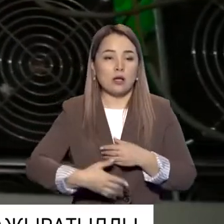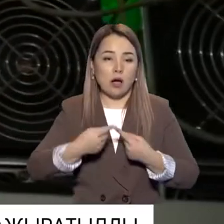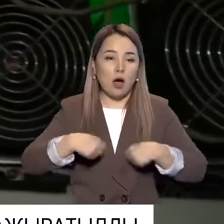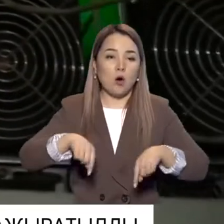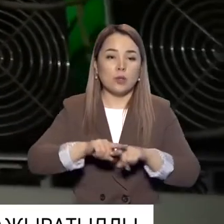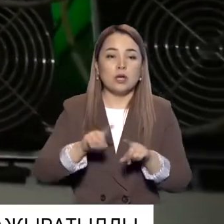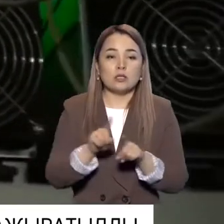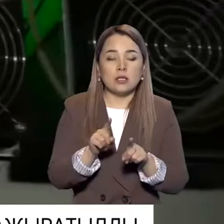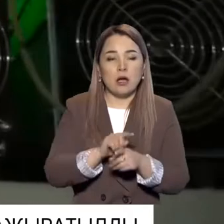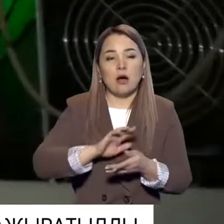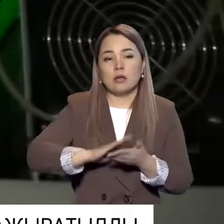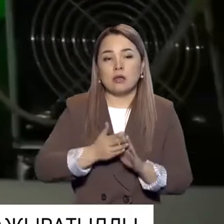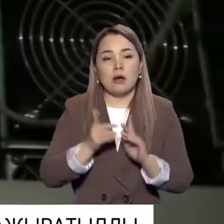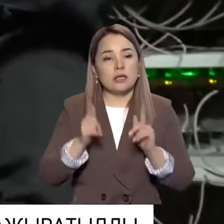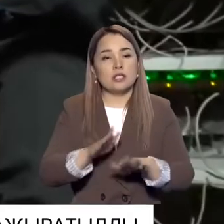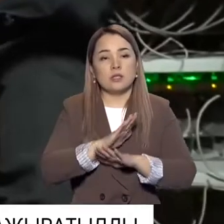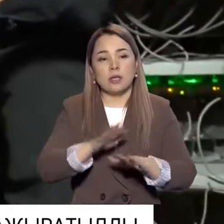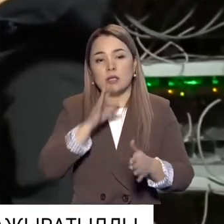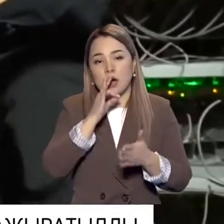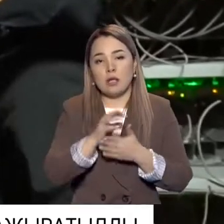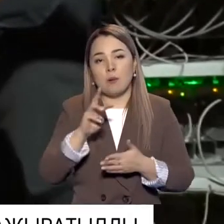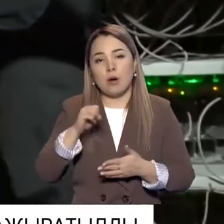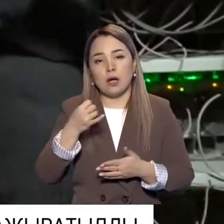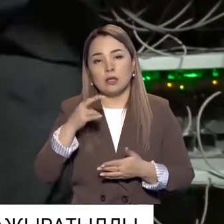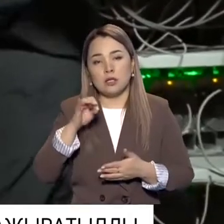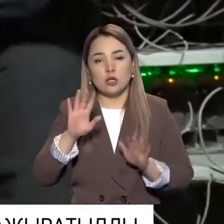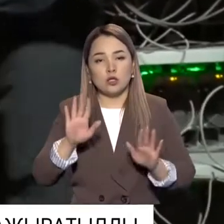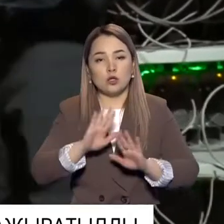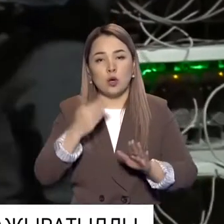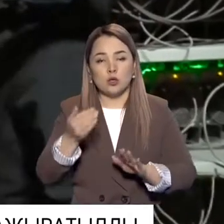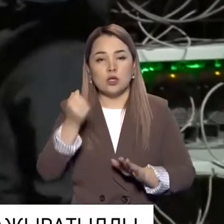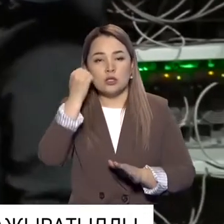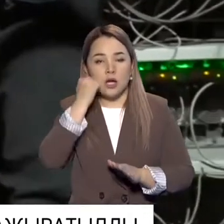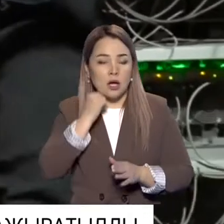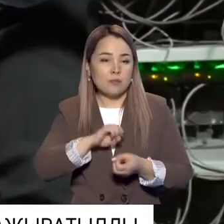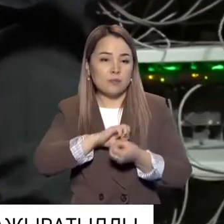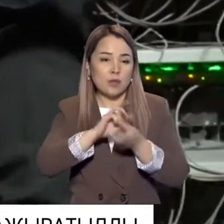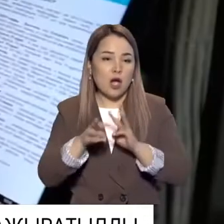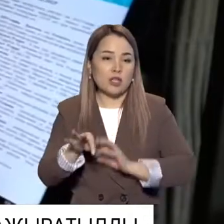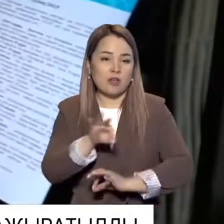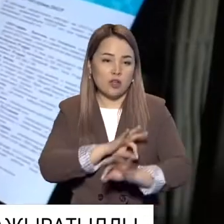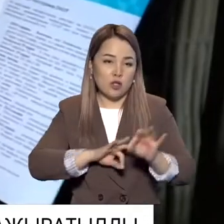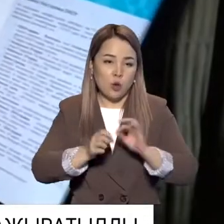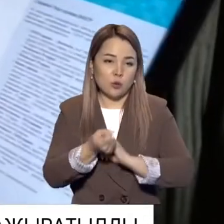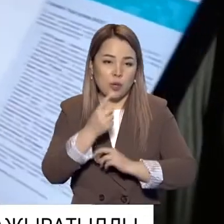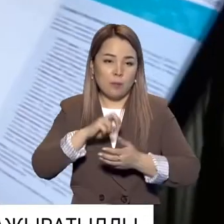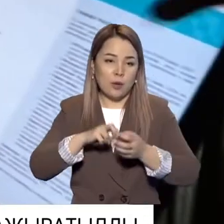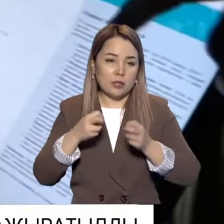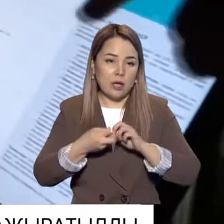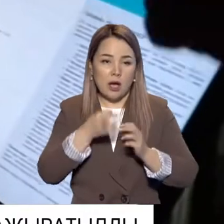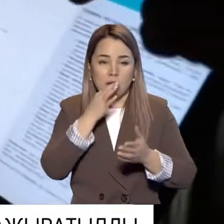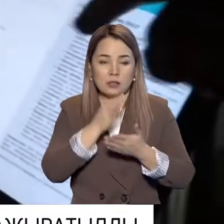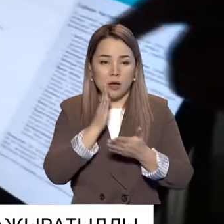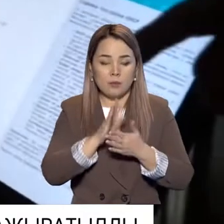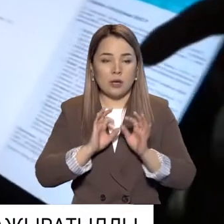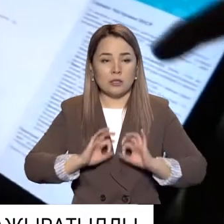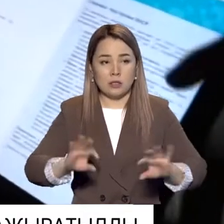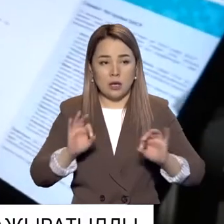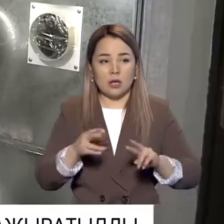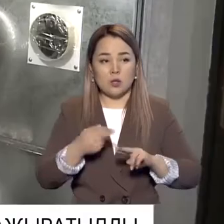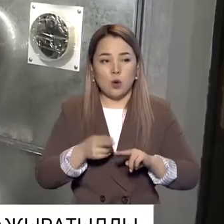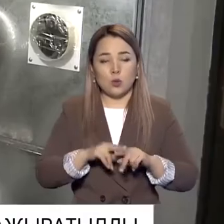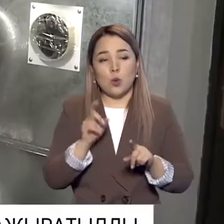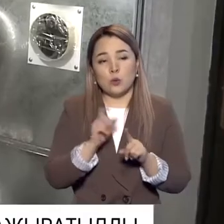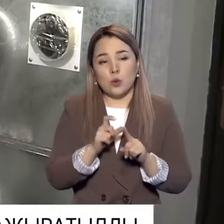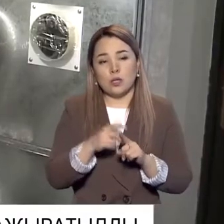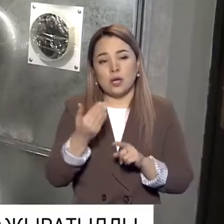қауымдастығы мұнымен келіспейді. Мәселе майнерлерден емес, тозығы жеткен инфрақұрылымнан туындап отыр, дейді Алан Дорджиев. Оның